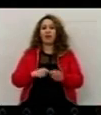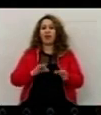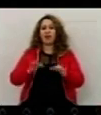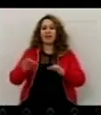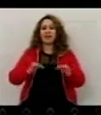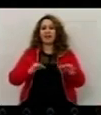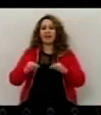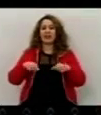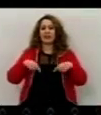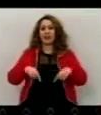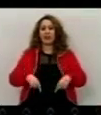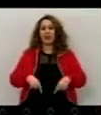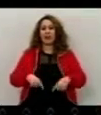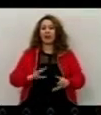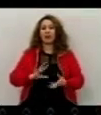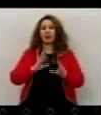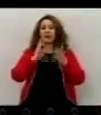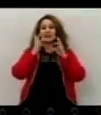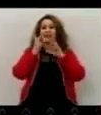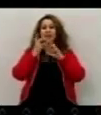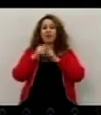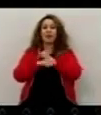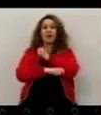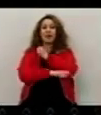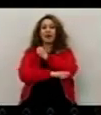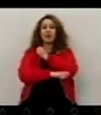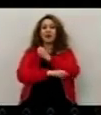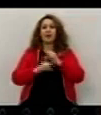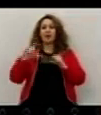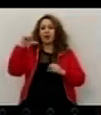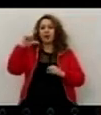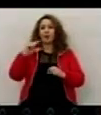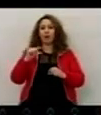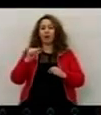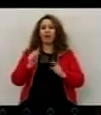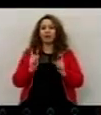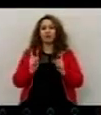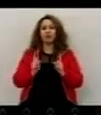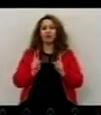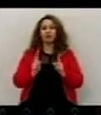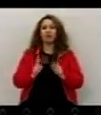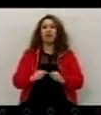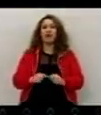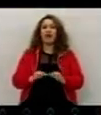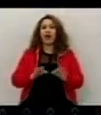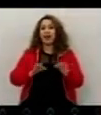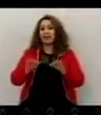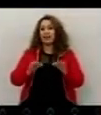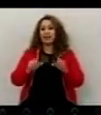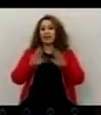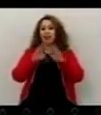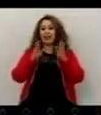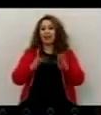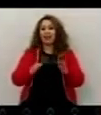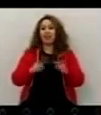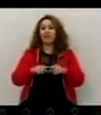عمل الحكومة الخاص بتنمية المناطق الصحراوية، إذ سيتم بصفة موجزة فيما يلي: أولا، إنشاء نموذج جديد لاستغلال في الفضاءات